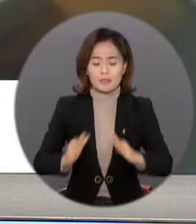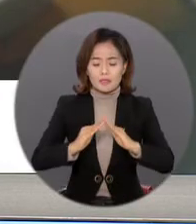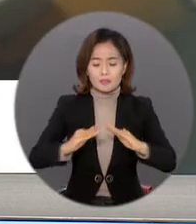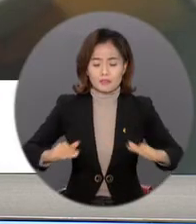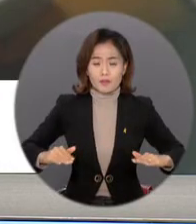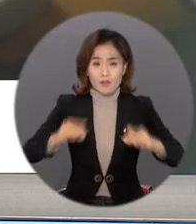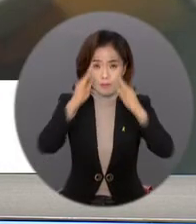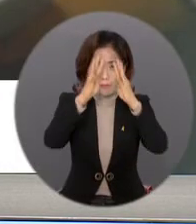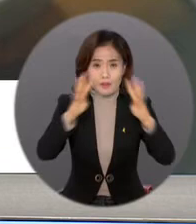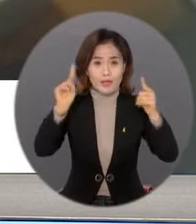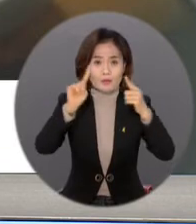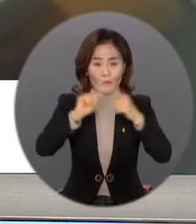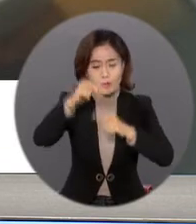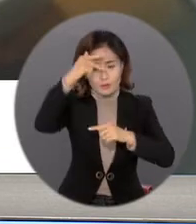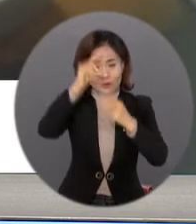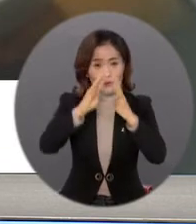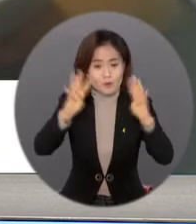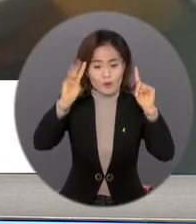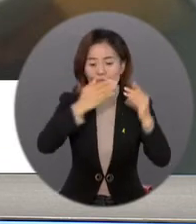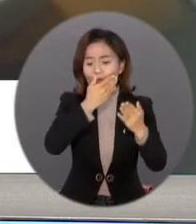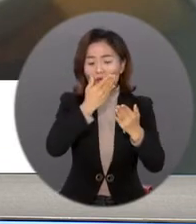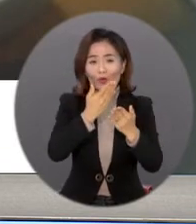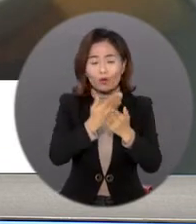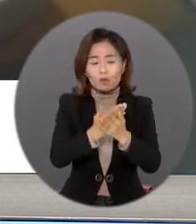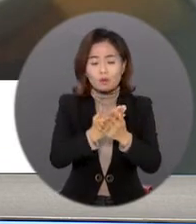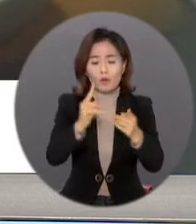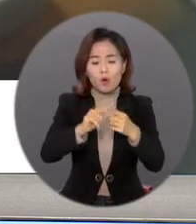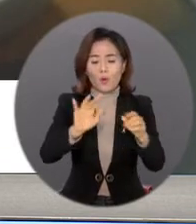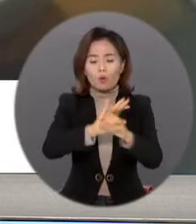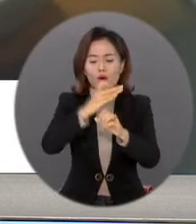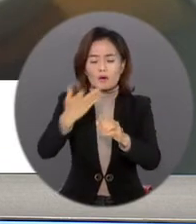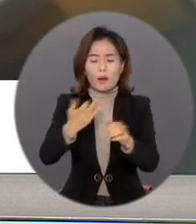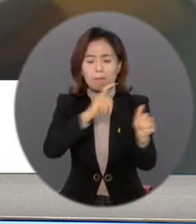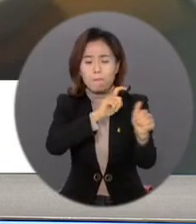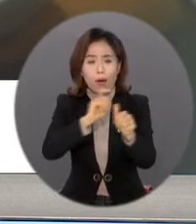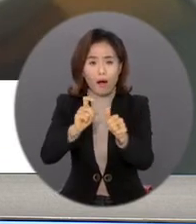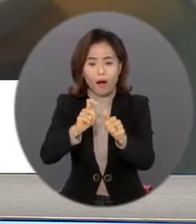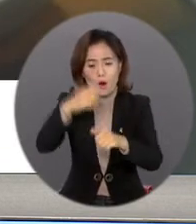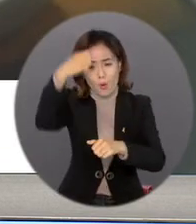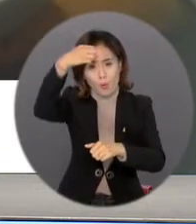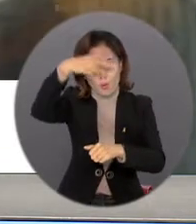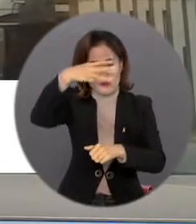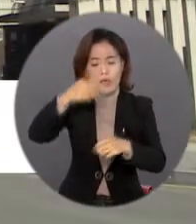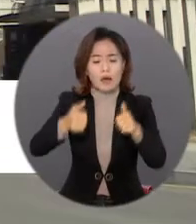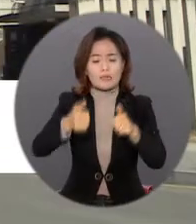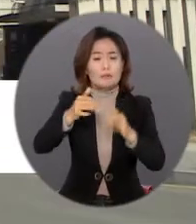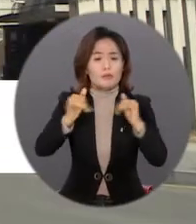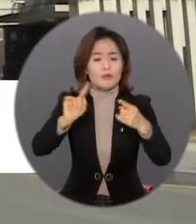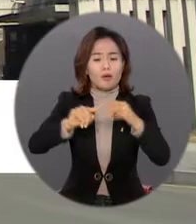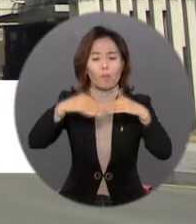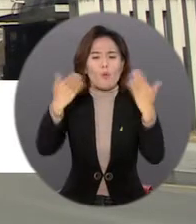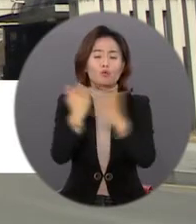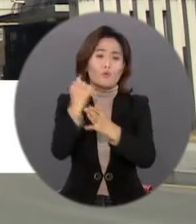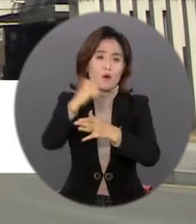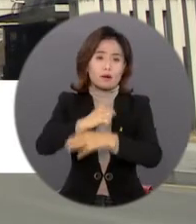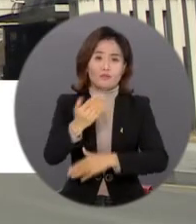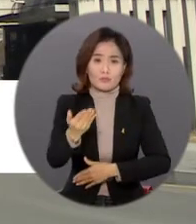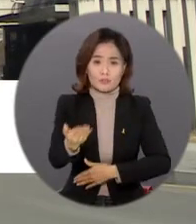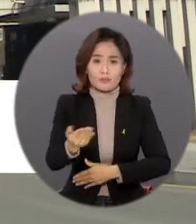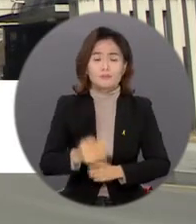전남대와 조선대 등 지역의 주요 대학들이 코로나19에 감염된 수험생의 면접을 최대한 허용하기로